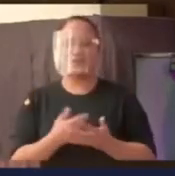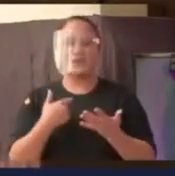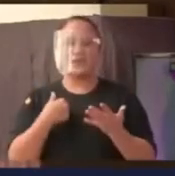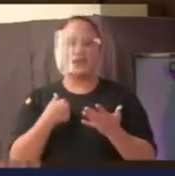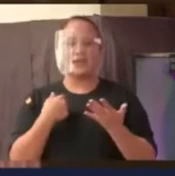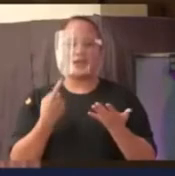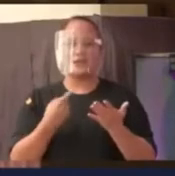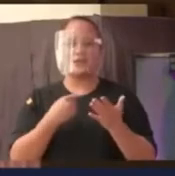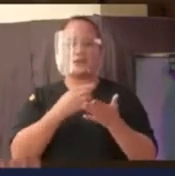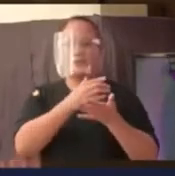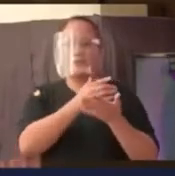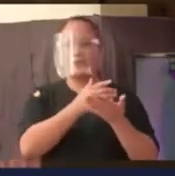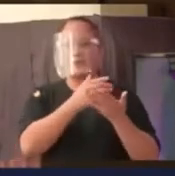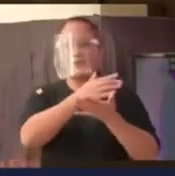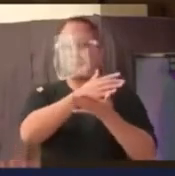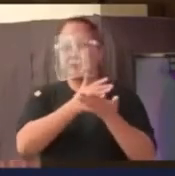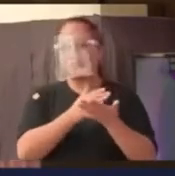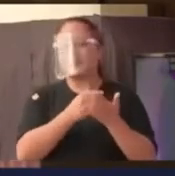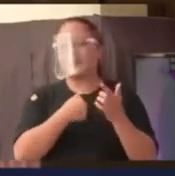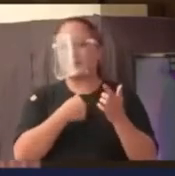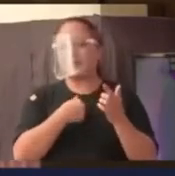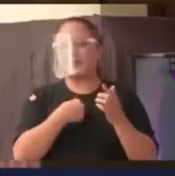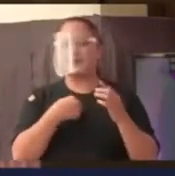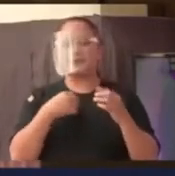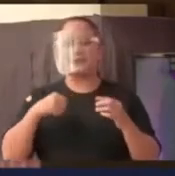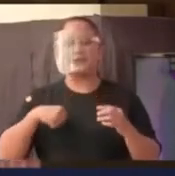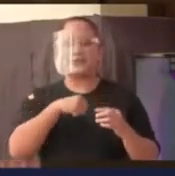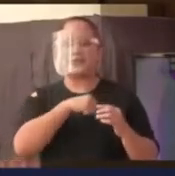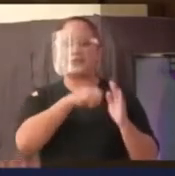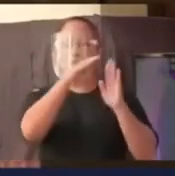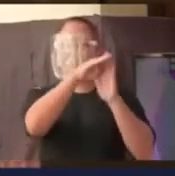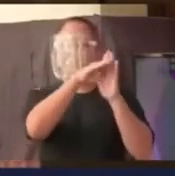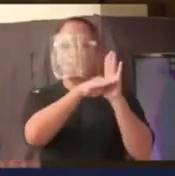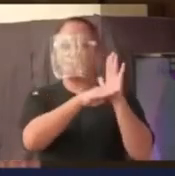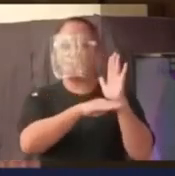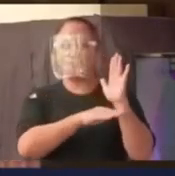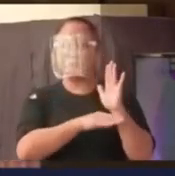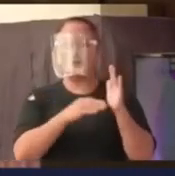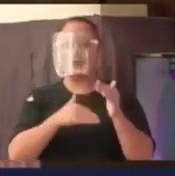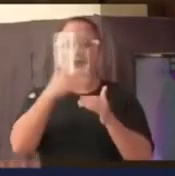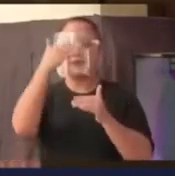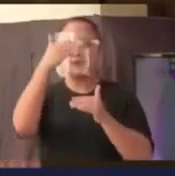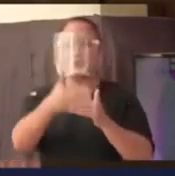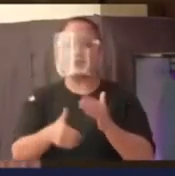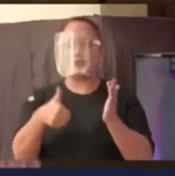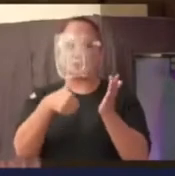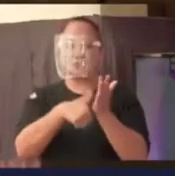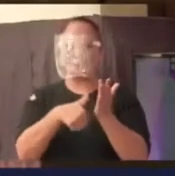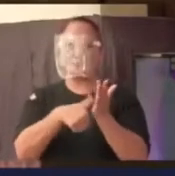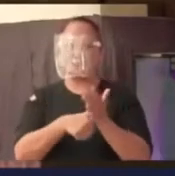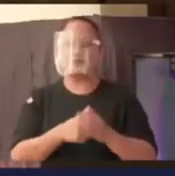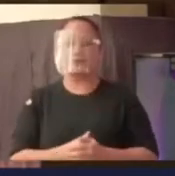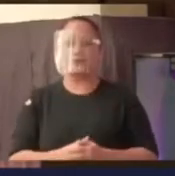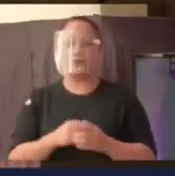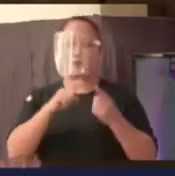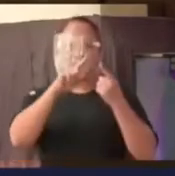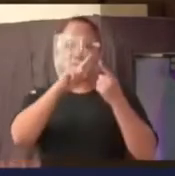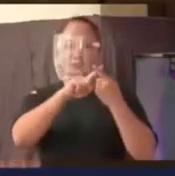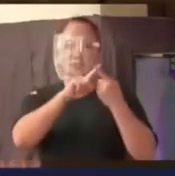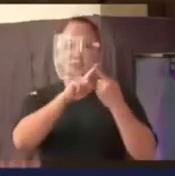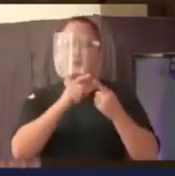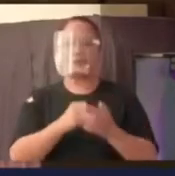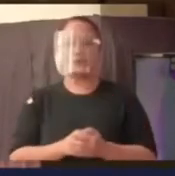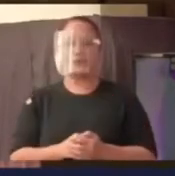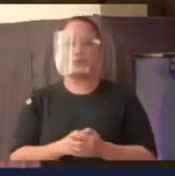ang pagiging bahagi nila sa ating senatorial slate para sa susunod na halalan. Una,